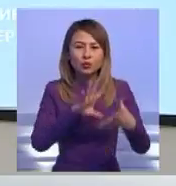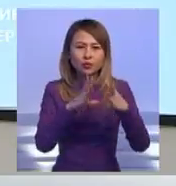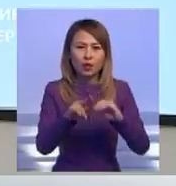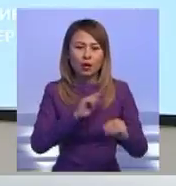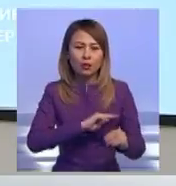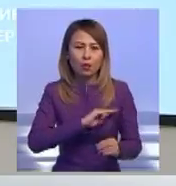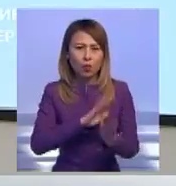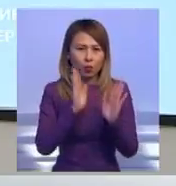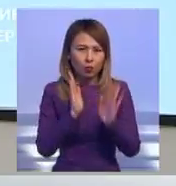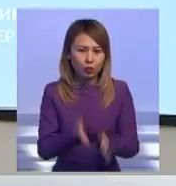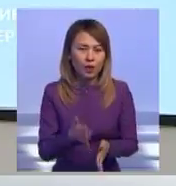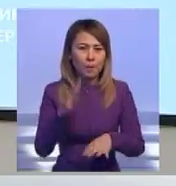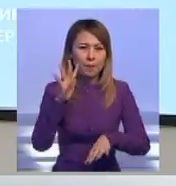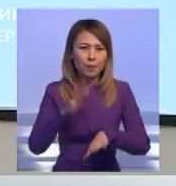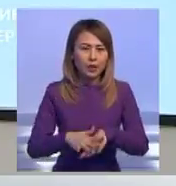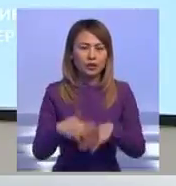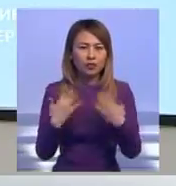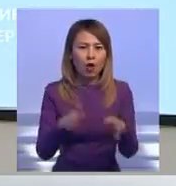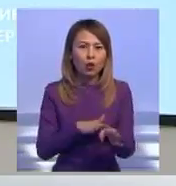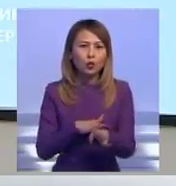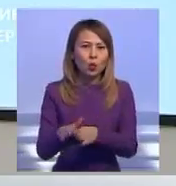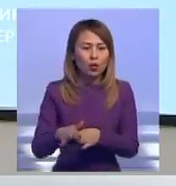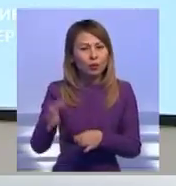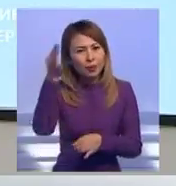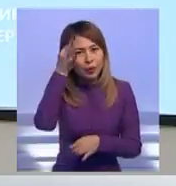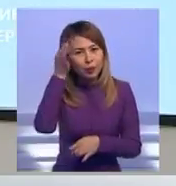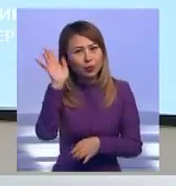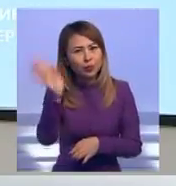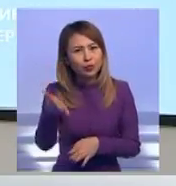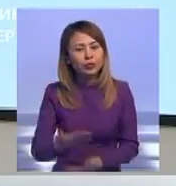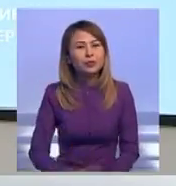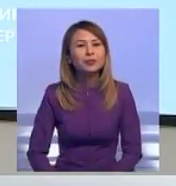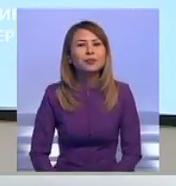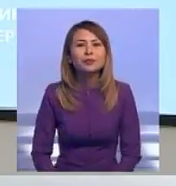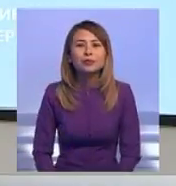деп ойлаймын. Әрине, банктердің мүддесі толығымен ескерілетін болады.